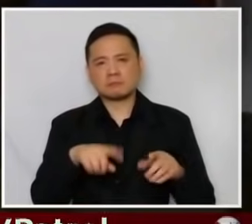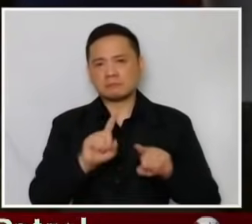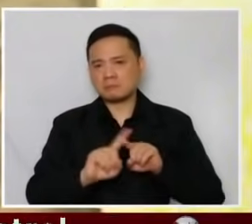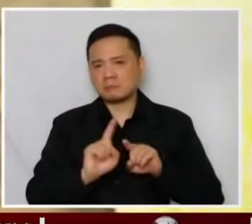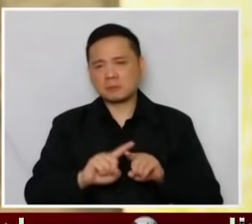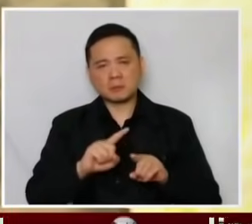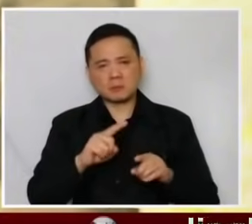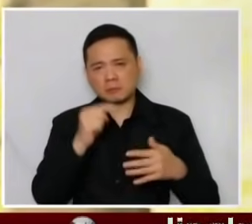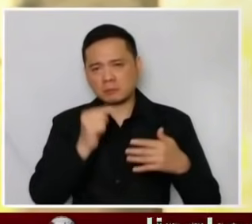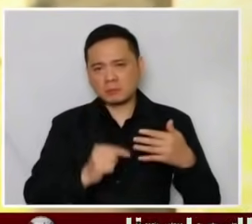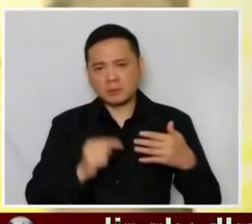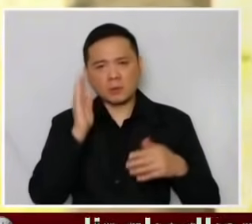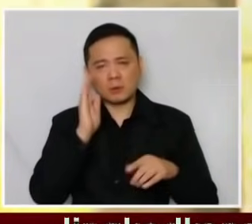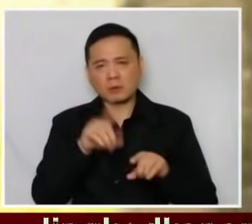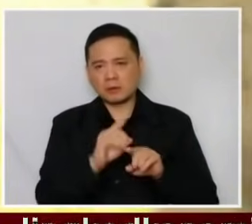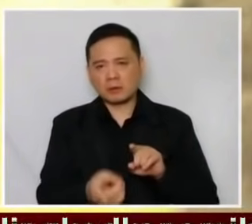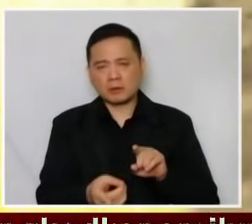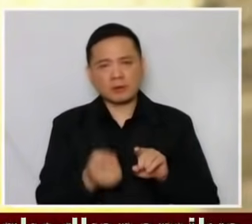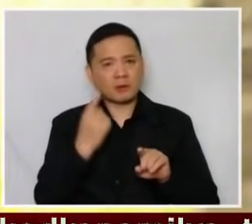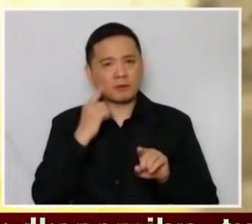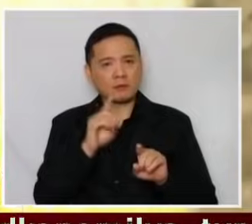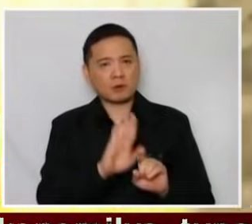magsasaka. If